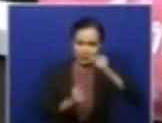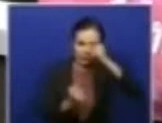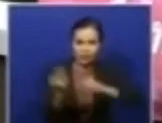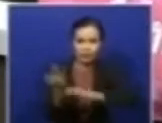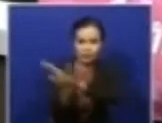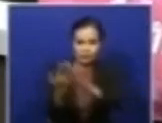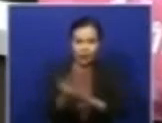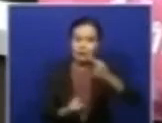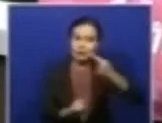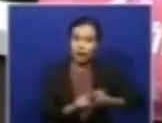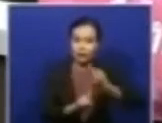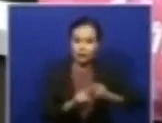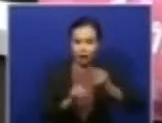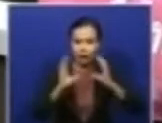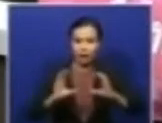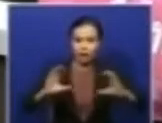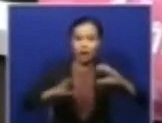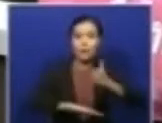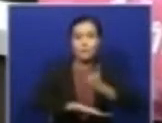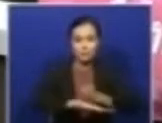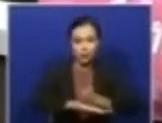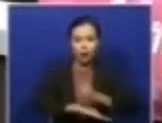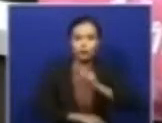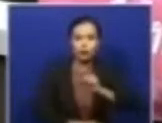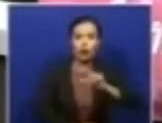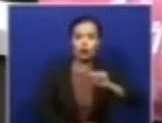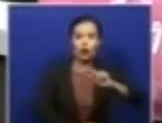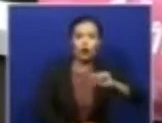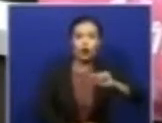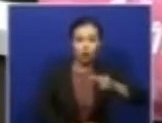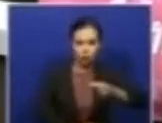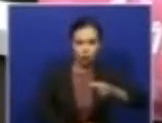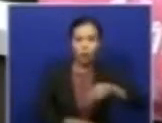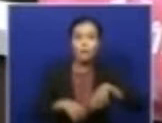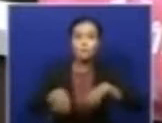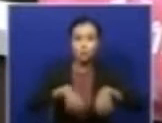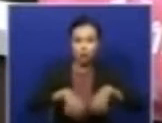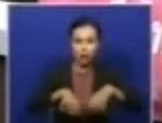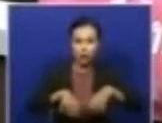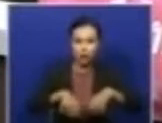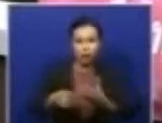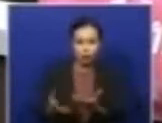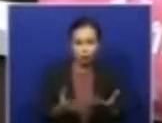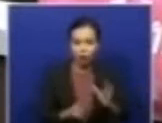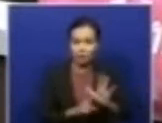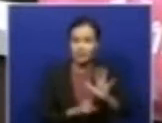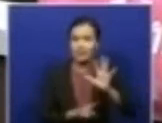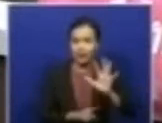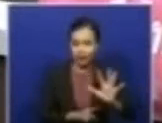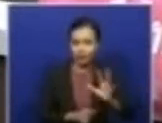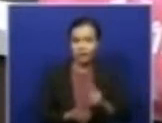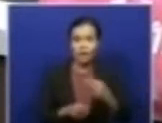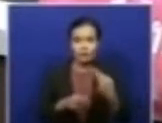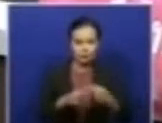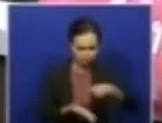ชการแทนผู้อำนวยการสำนักการตรวจสอบการเงินและบริหารพัสดุที่5ลงชื่